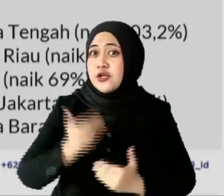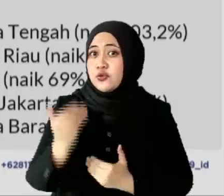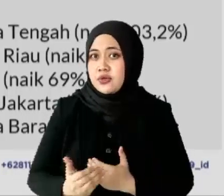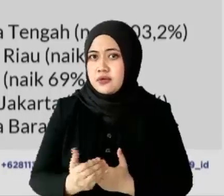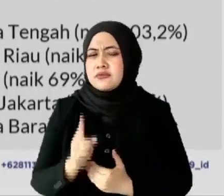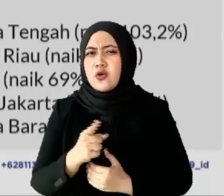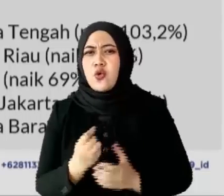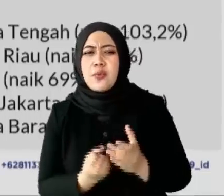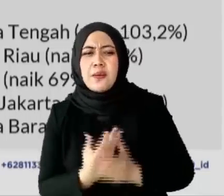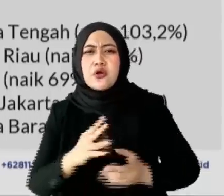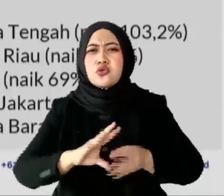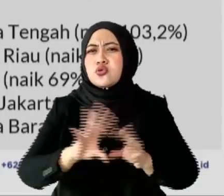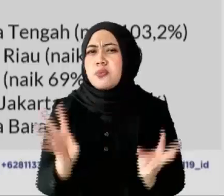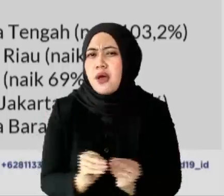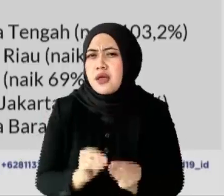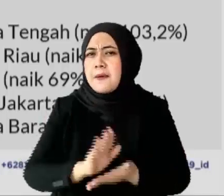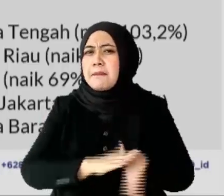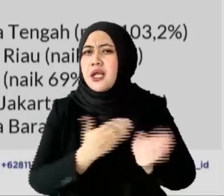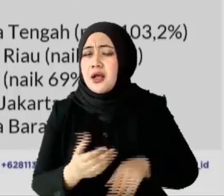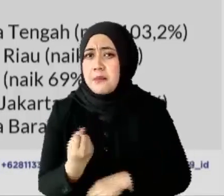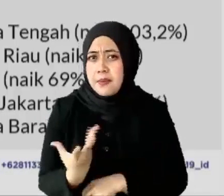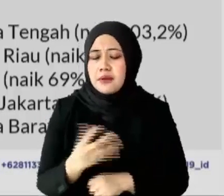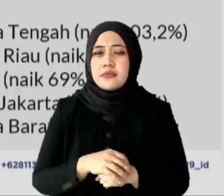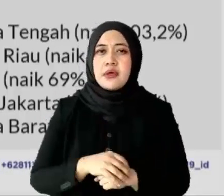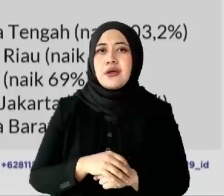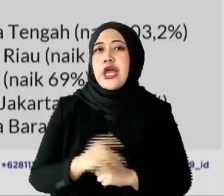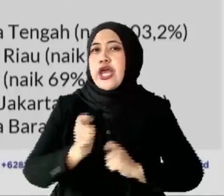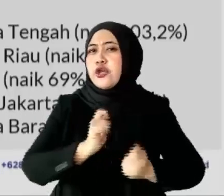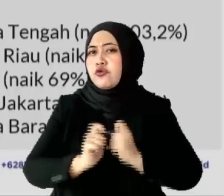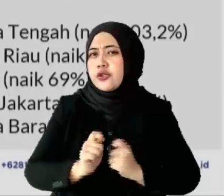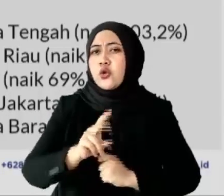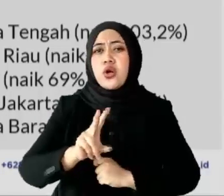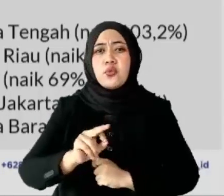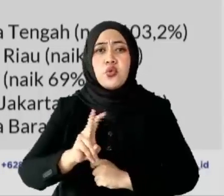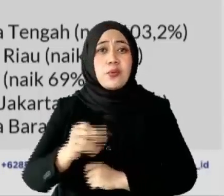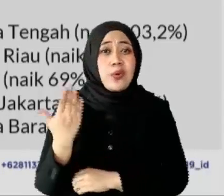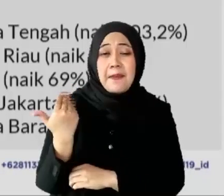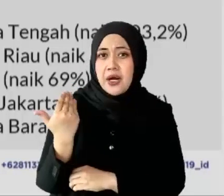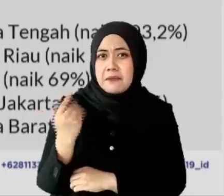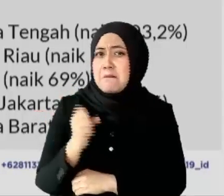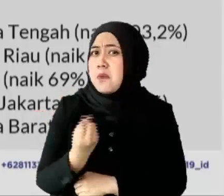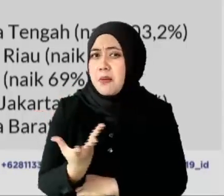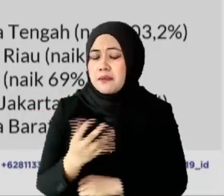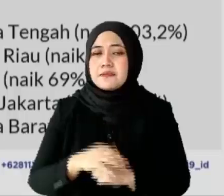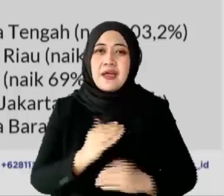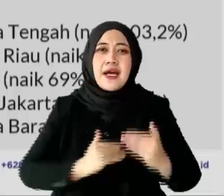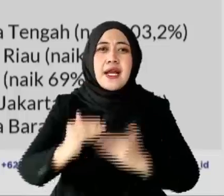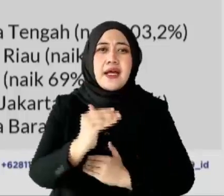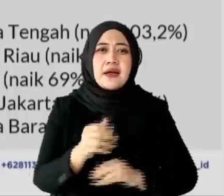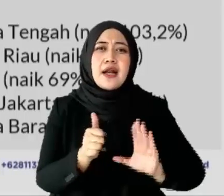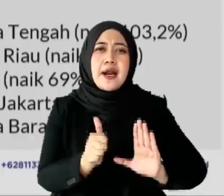dari perkembangan kematian, maka pada Idul Fitri tahun 2020 lalu terjadi kenaikan